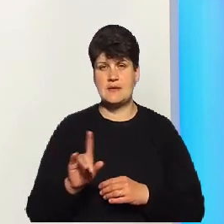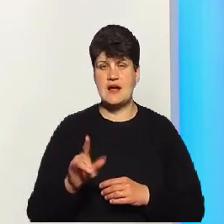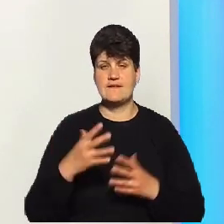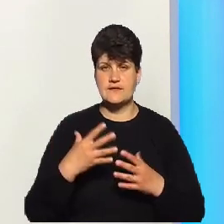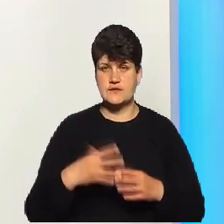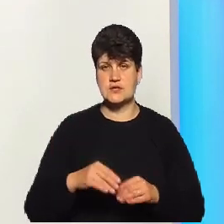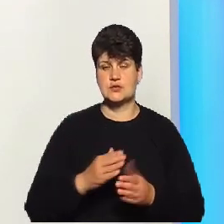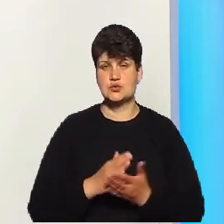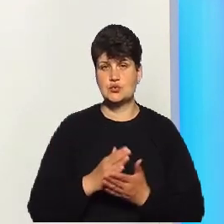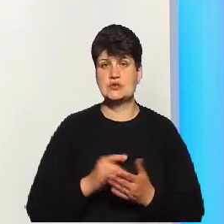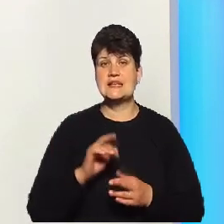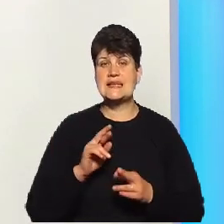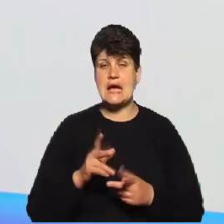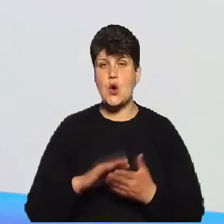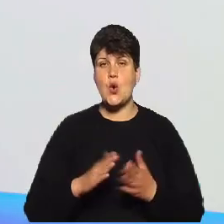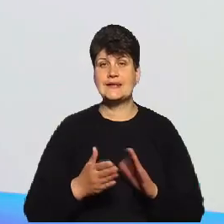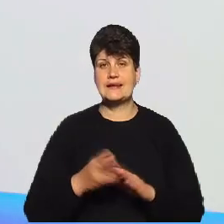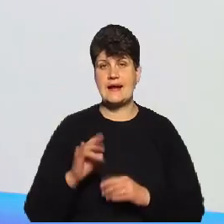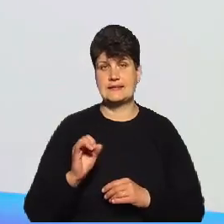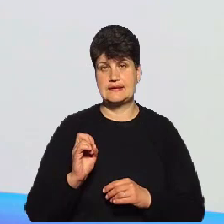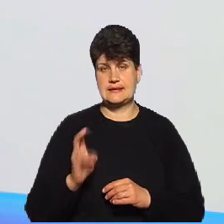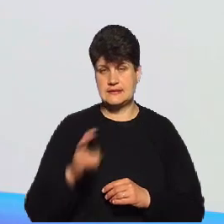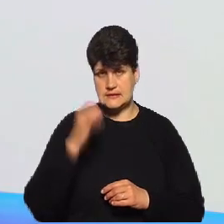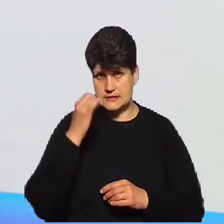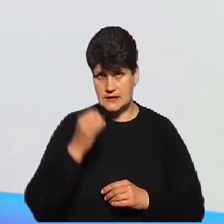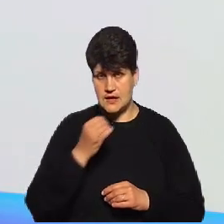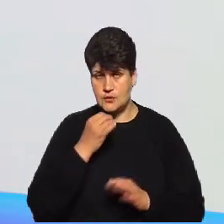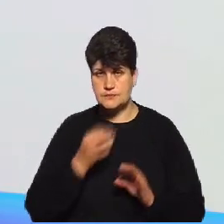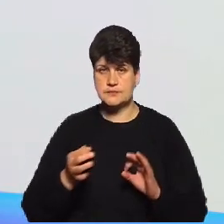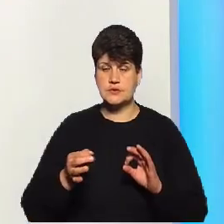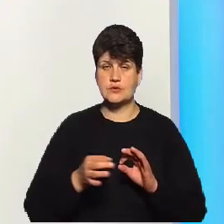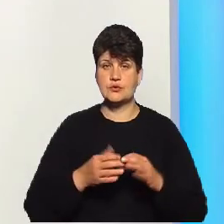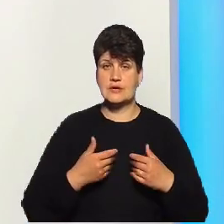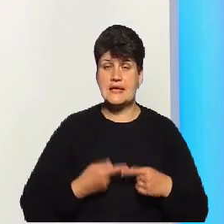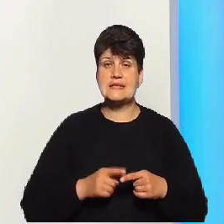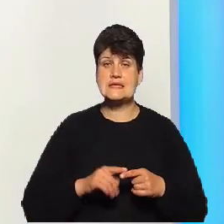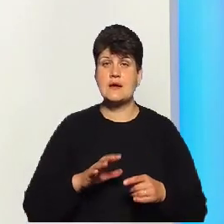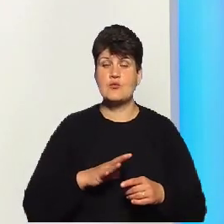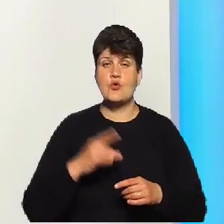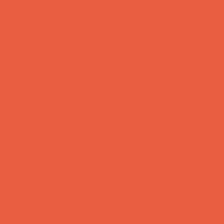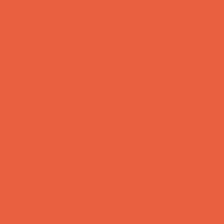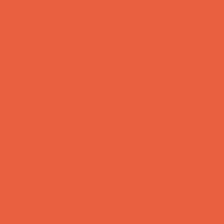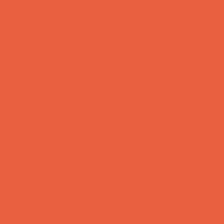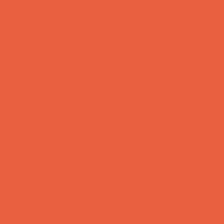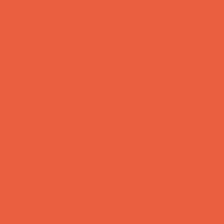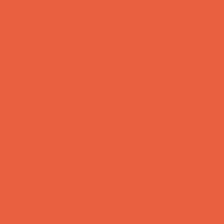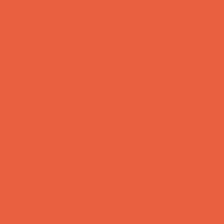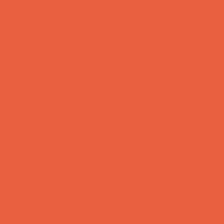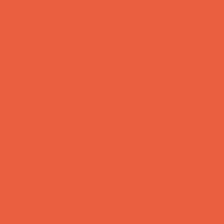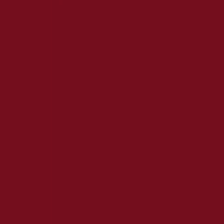як контрактник. Я вам дякую, що приєдналися до нашого ефіру. Нагадаю, це був обласний військовий комісар Ігор Гусєв.